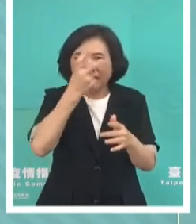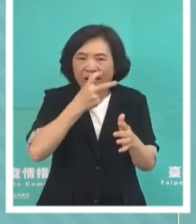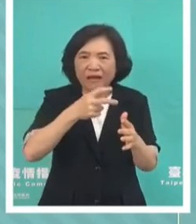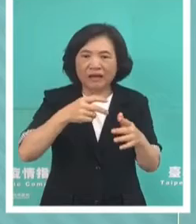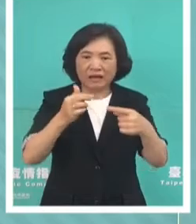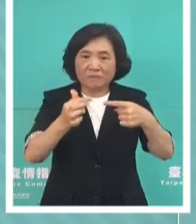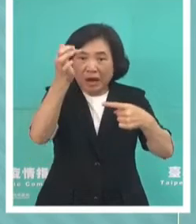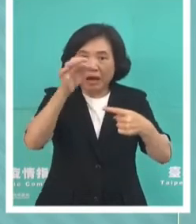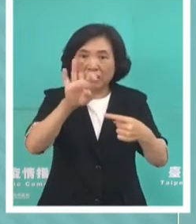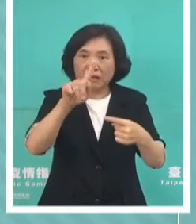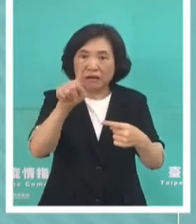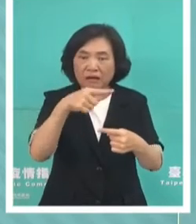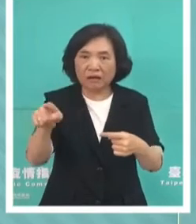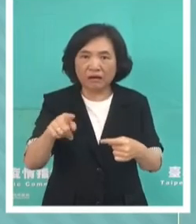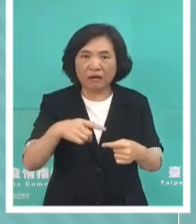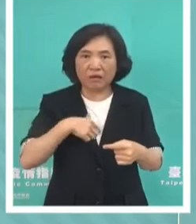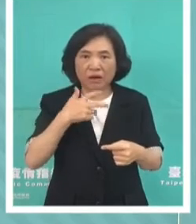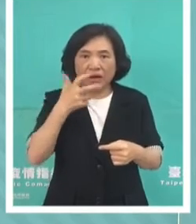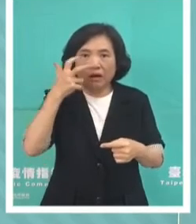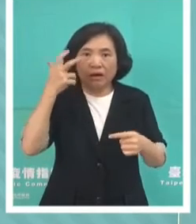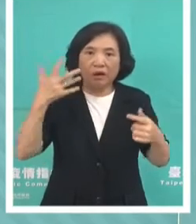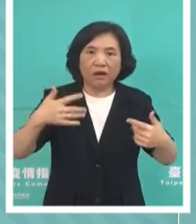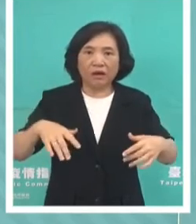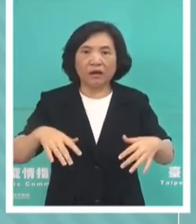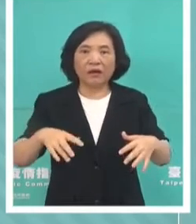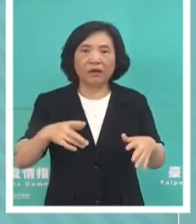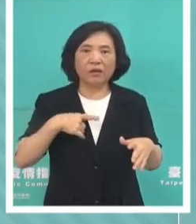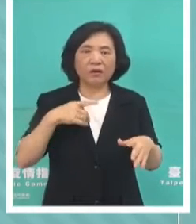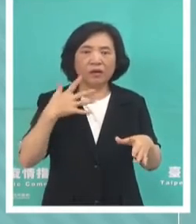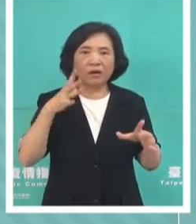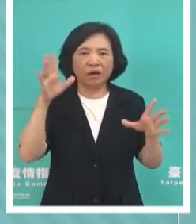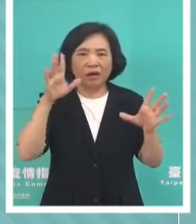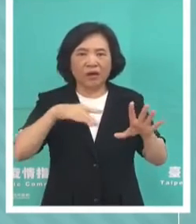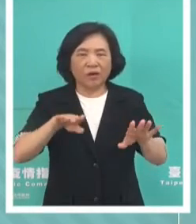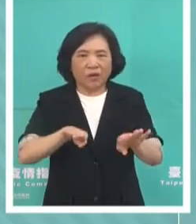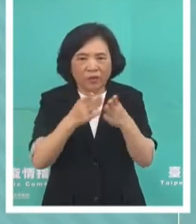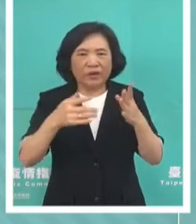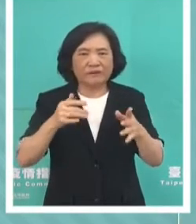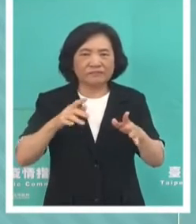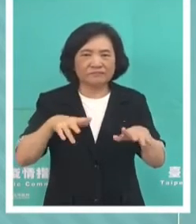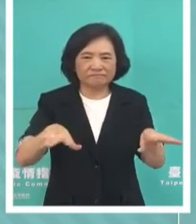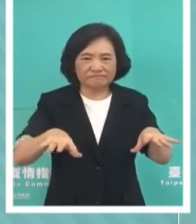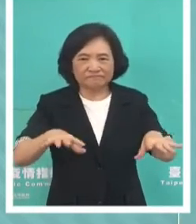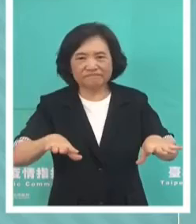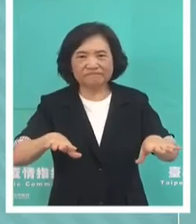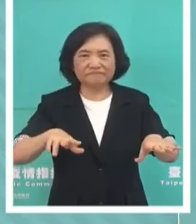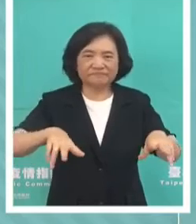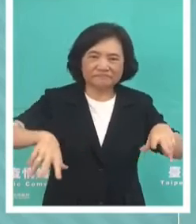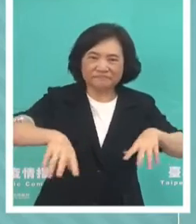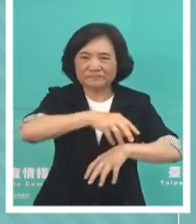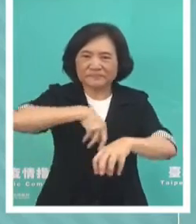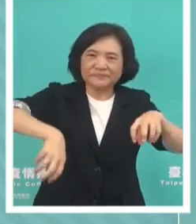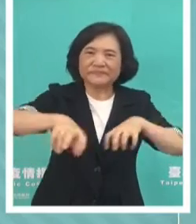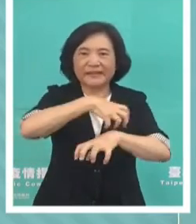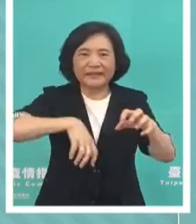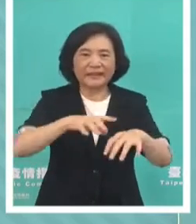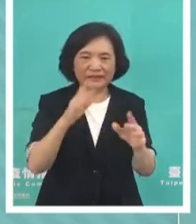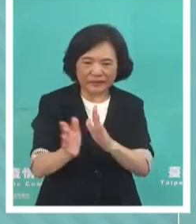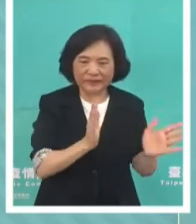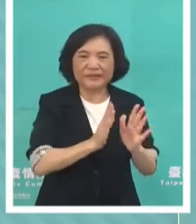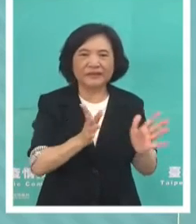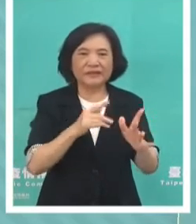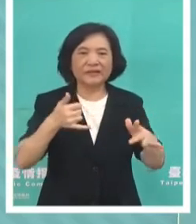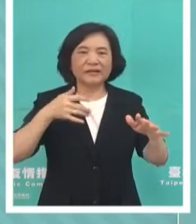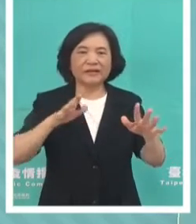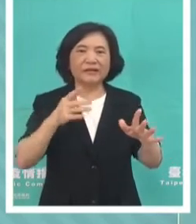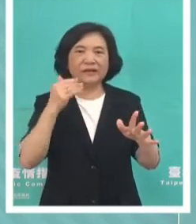阳性已经41个。那当然，我们这一整夜都在运，都在做事嘛，因为那个要只出不进